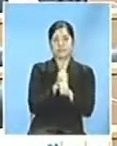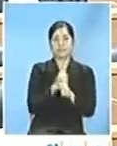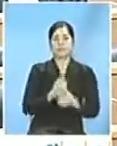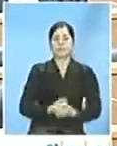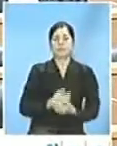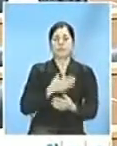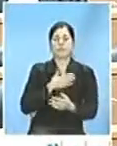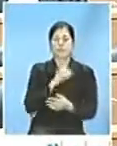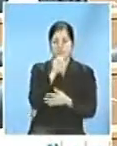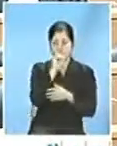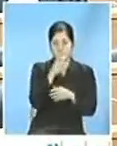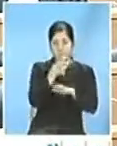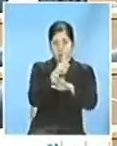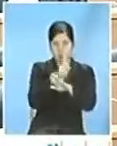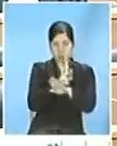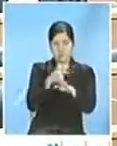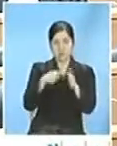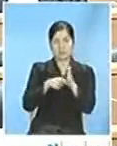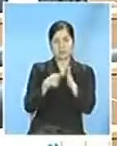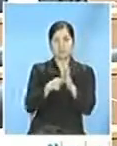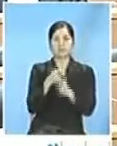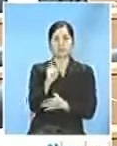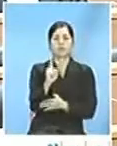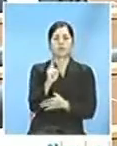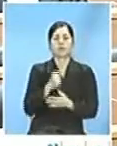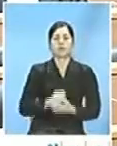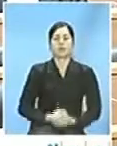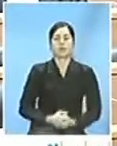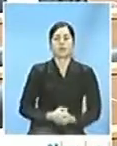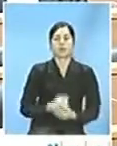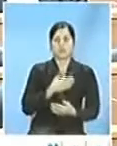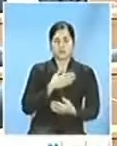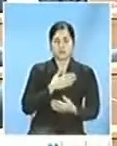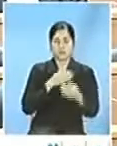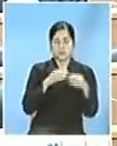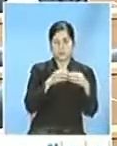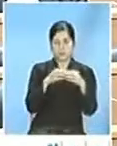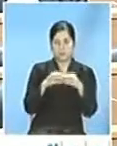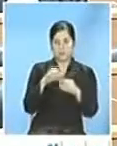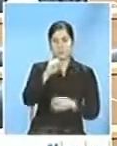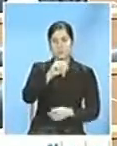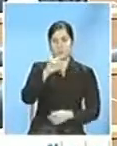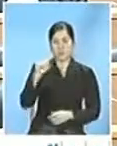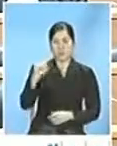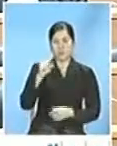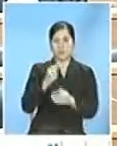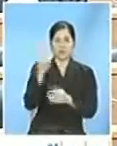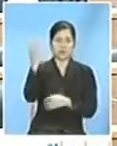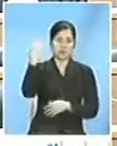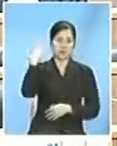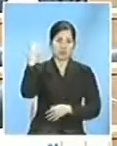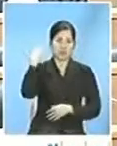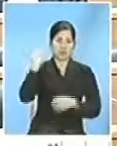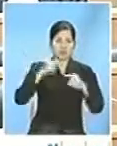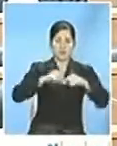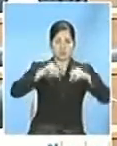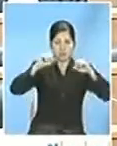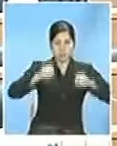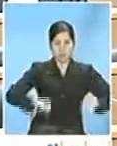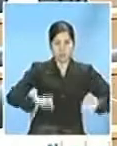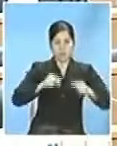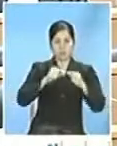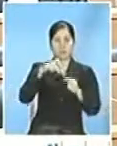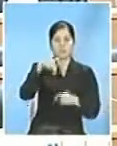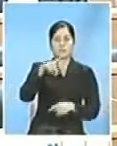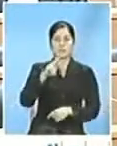ประธานอย่างนี้ก็เพราะว่าสภาผู้แทนราษฎรของเรานั้นได้เคยอนุมัติพ.ร.ก.